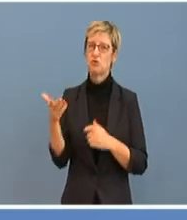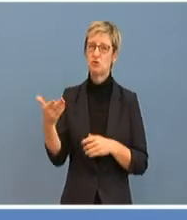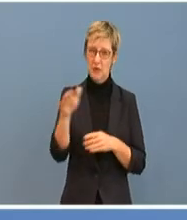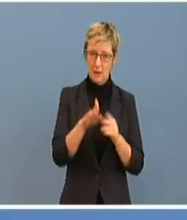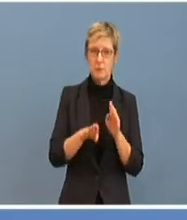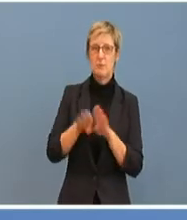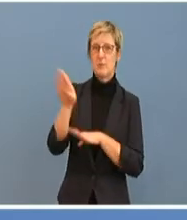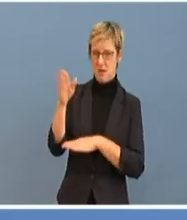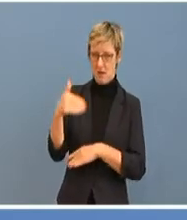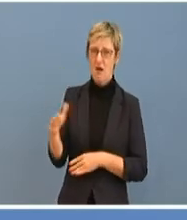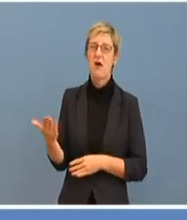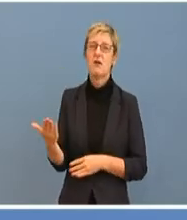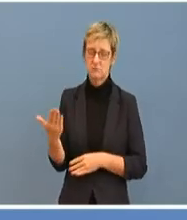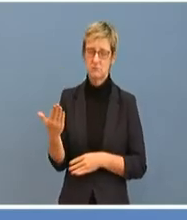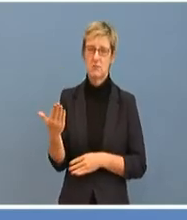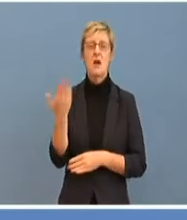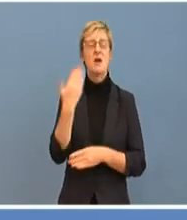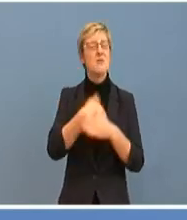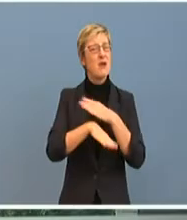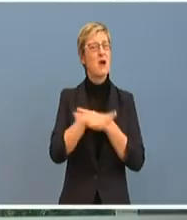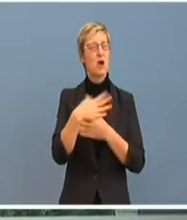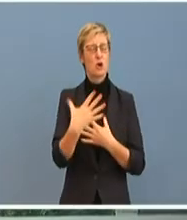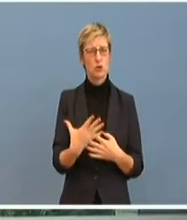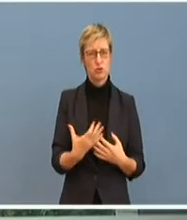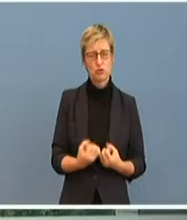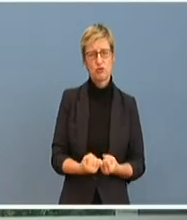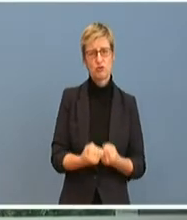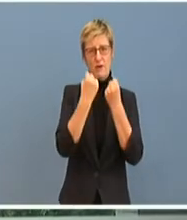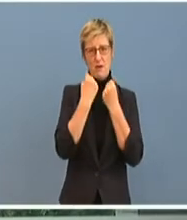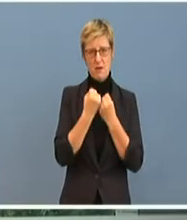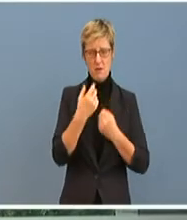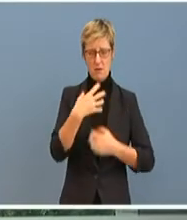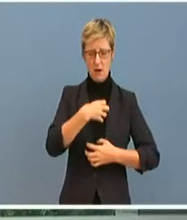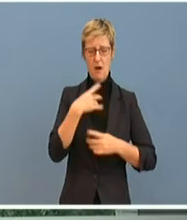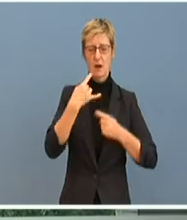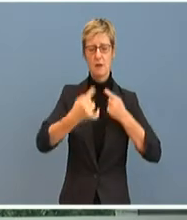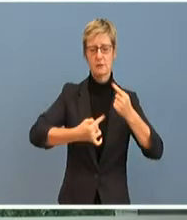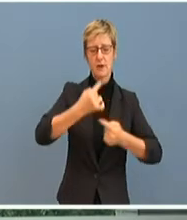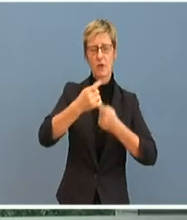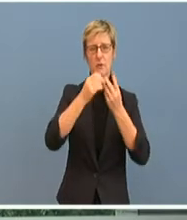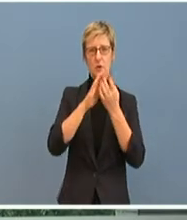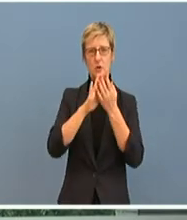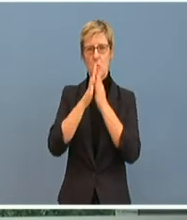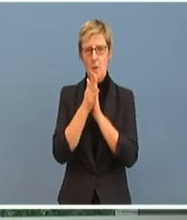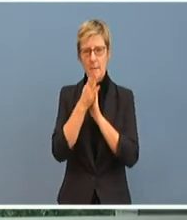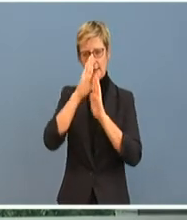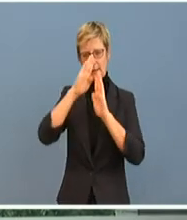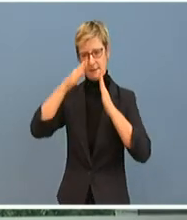gibt es wieder mehr schwer verlaufende Fälle mit der Notwendigkeit einer Intensivbehandlung.